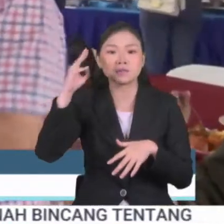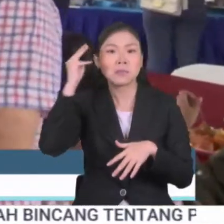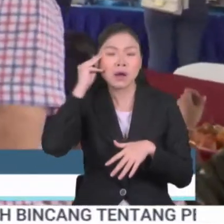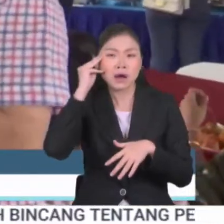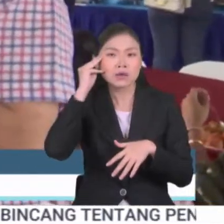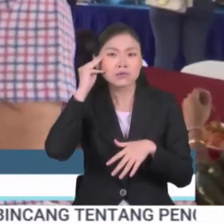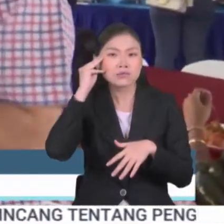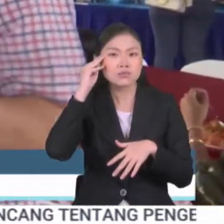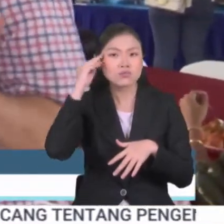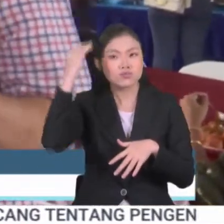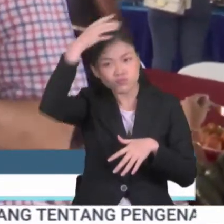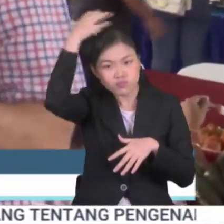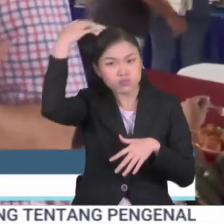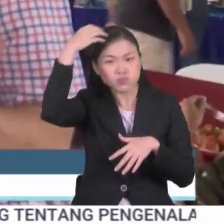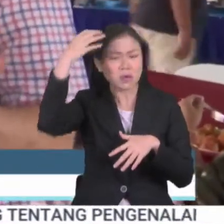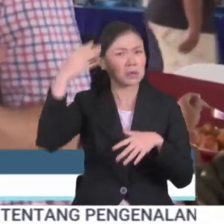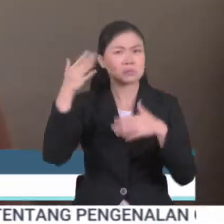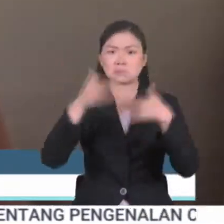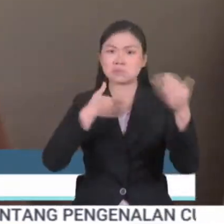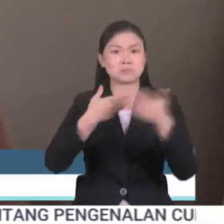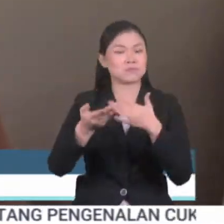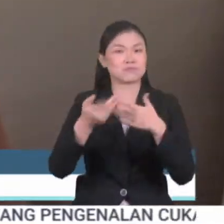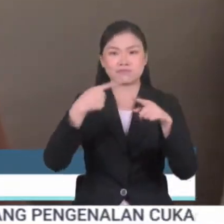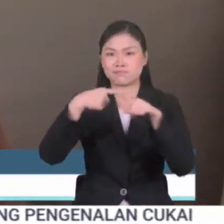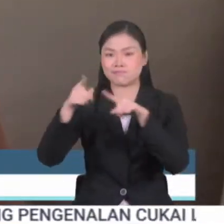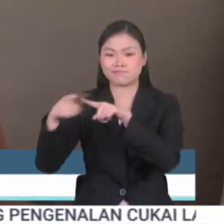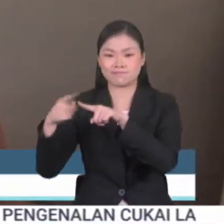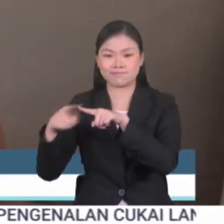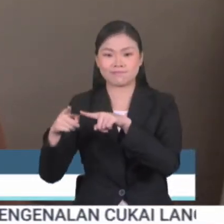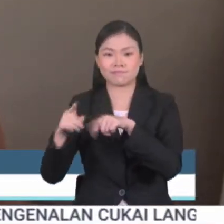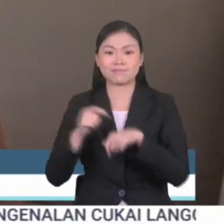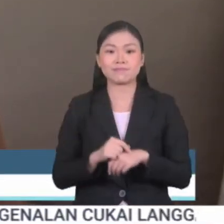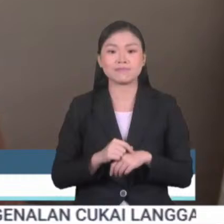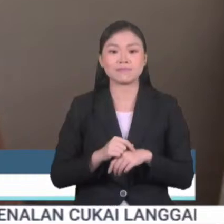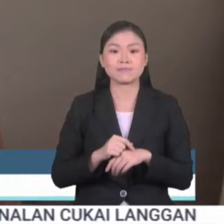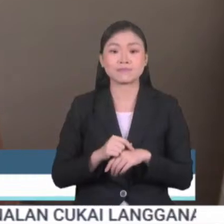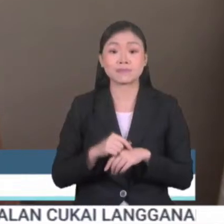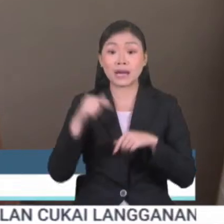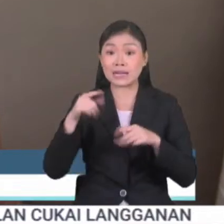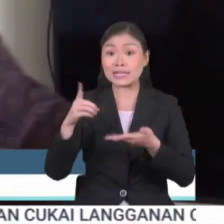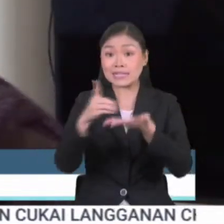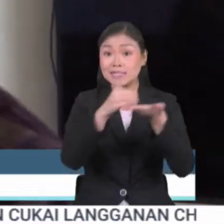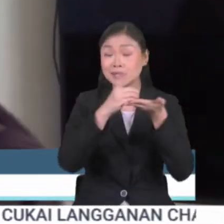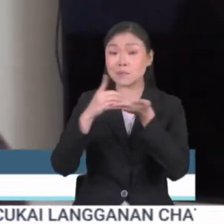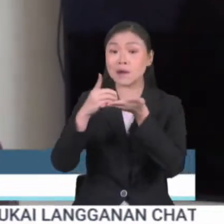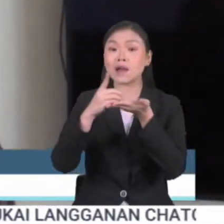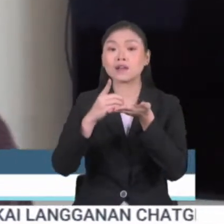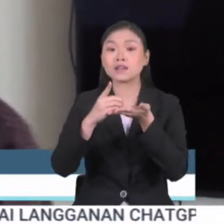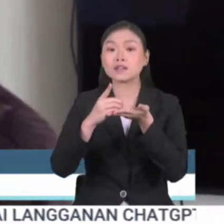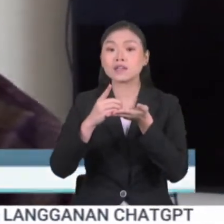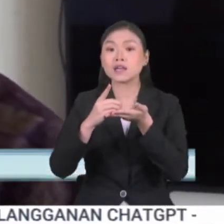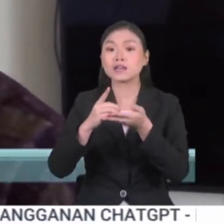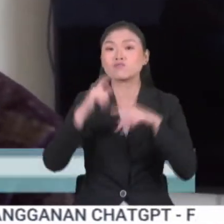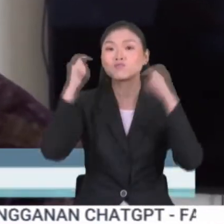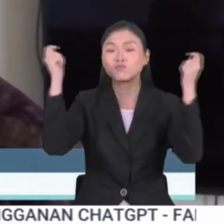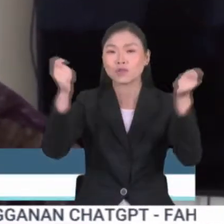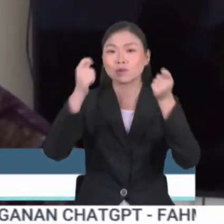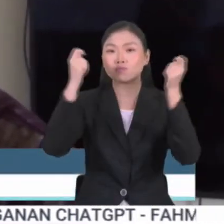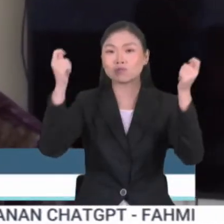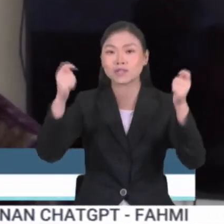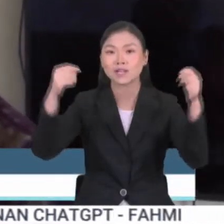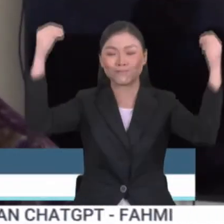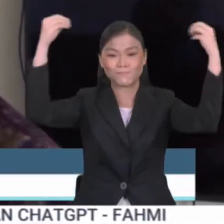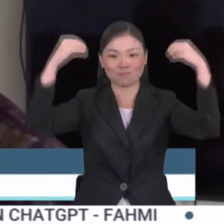atau lain varietinya bangsa lah. Diwali ialah festival of light. Sambutan Deepavali ini